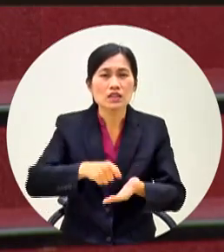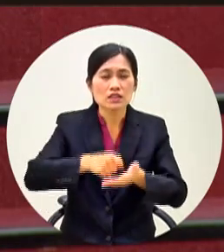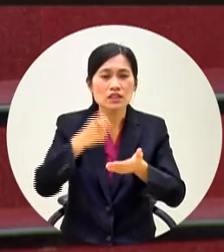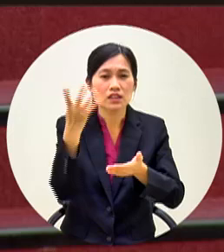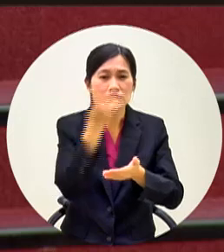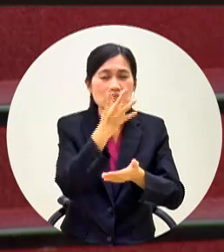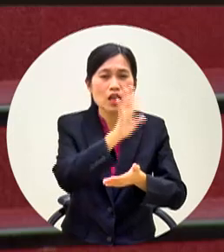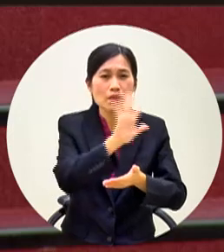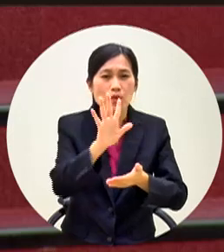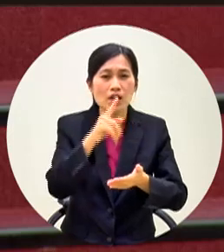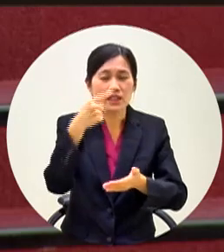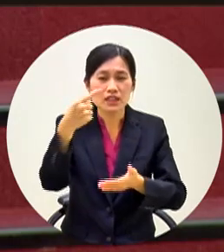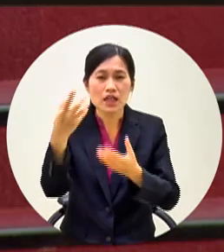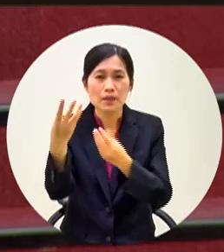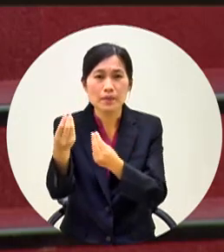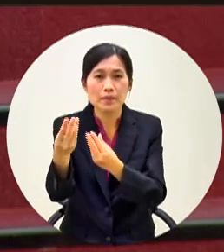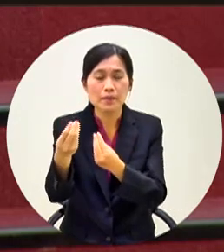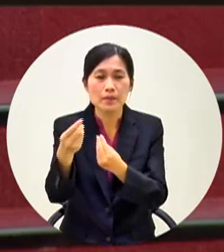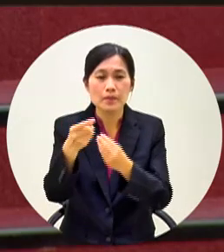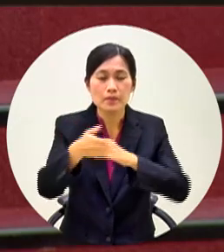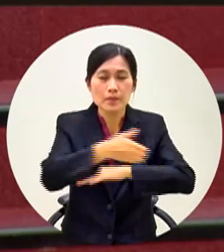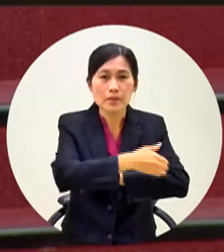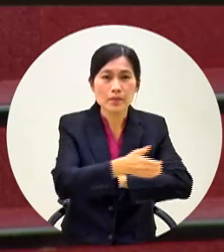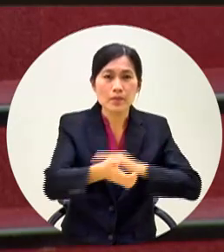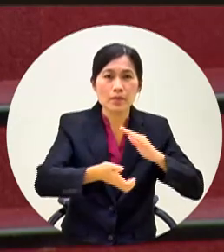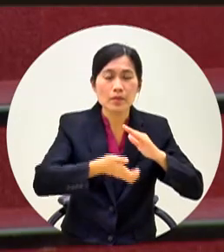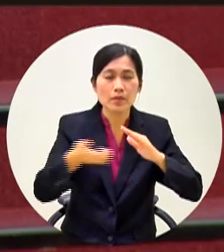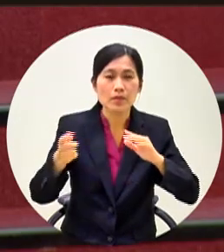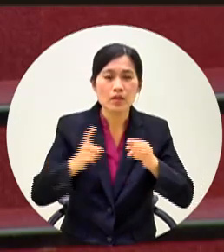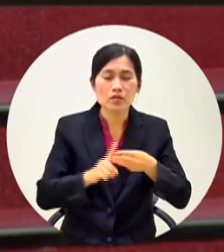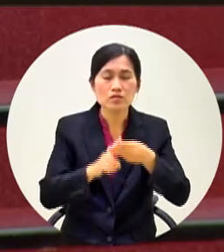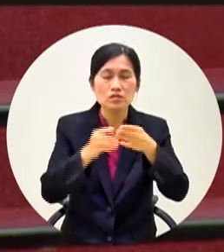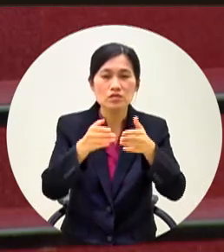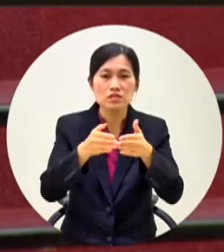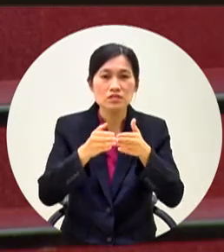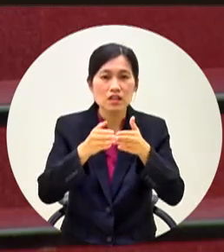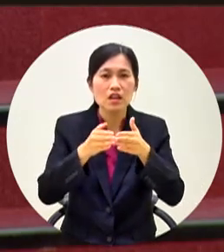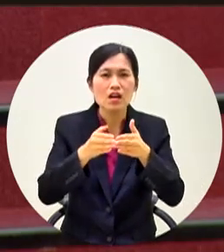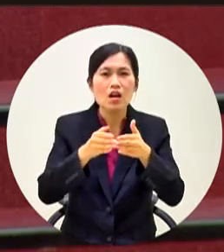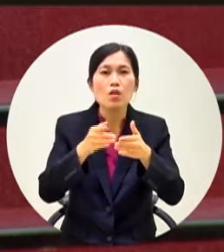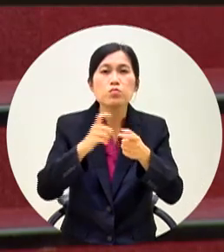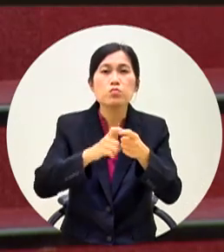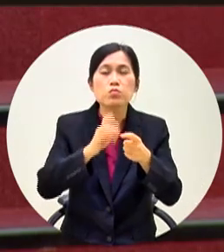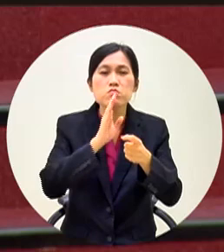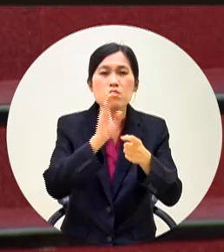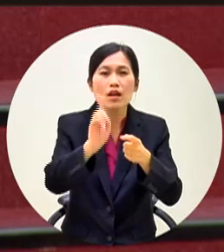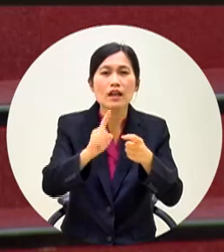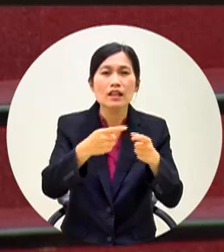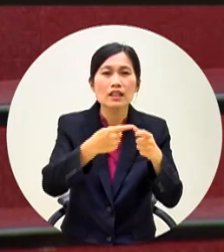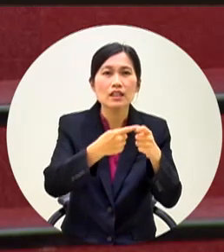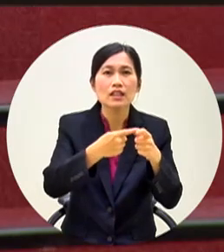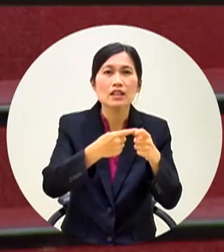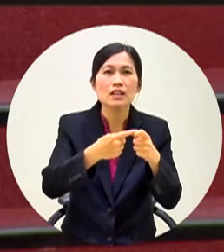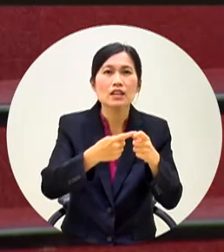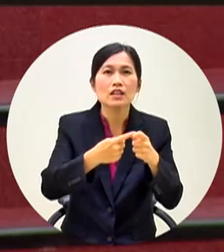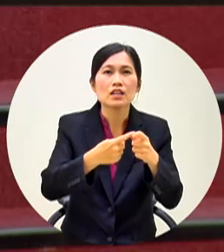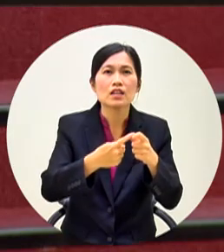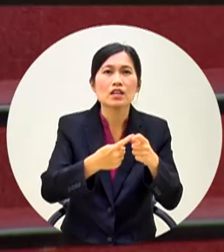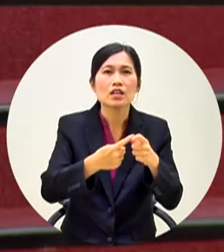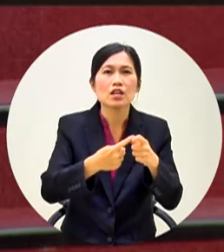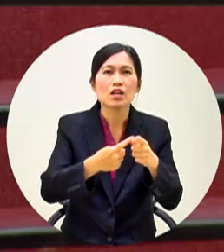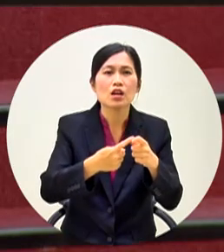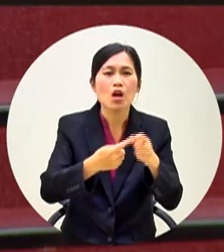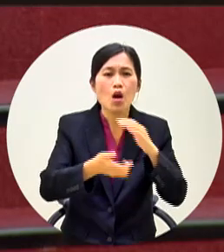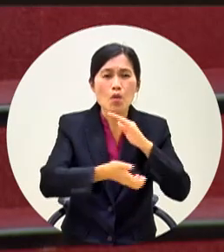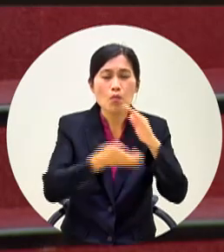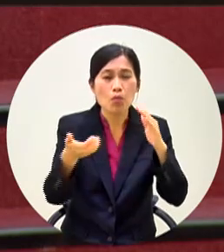这是迁村的主要的最主要的精神。第一，不应该因为迁村没有房子